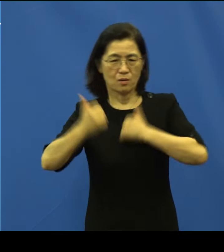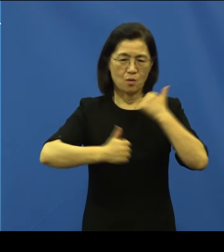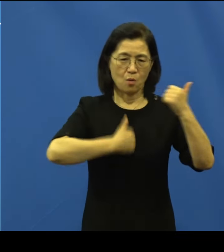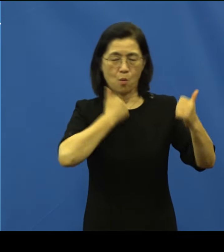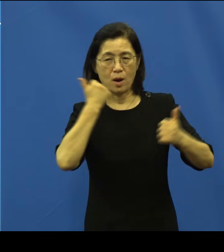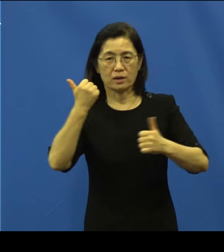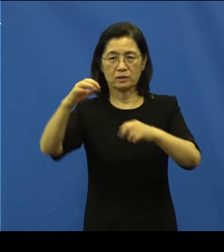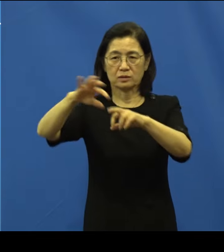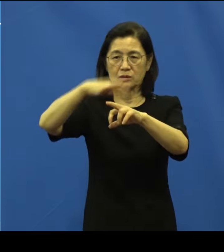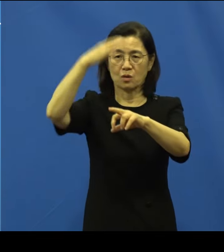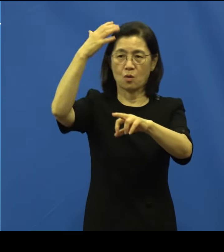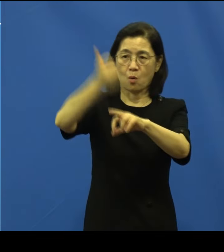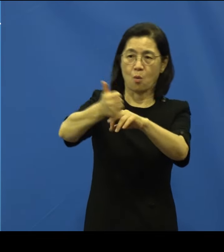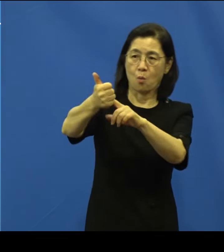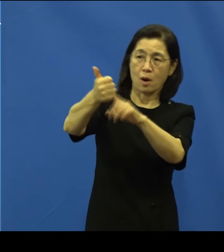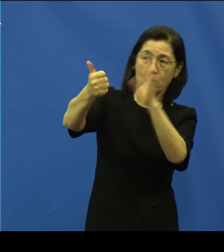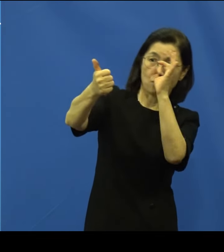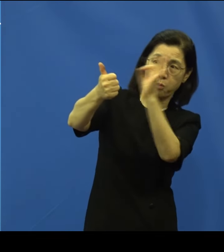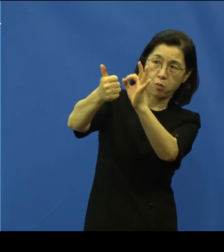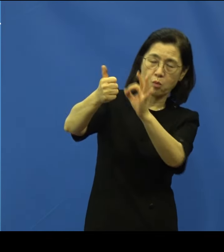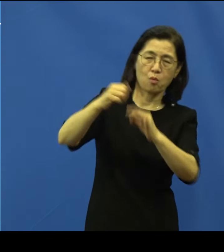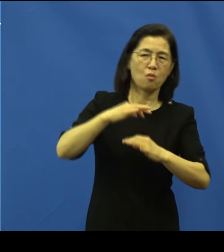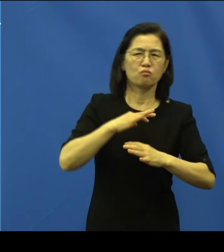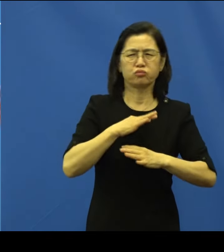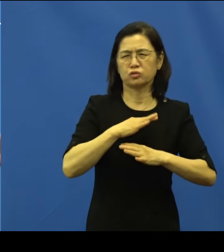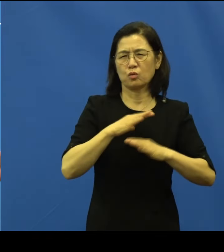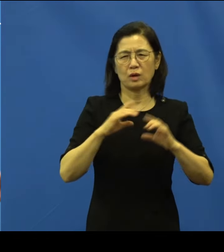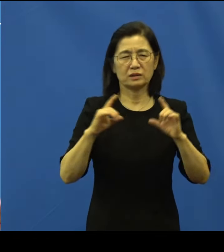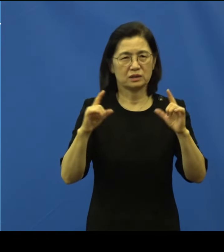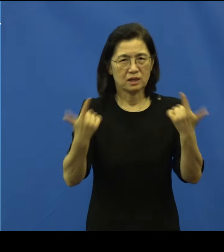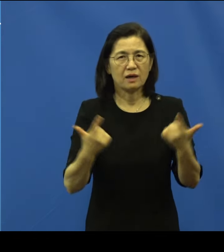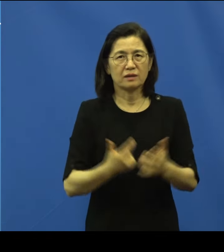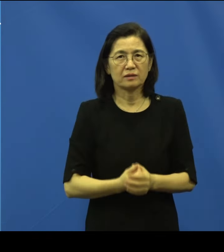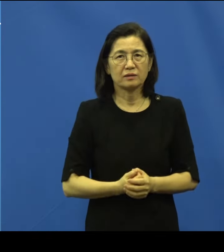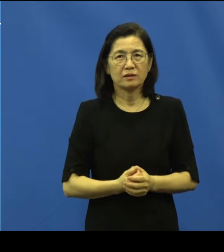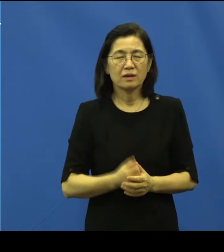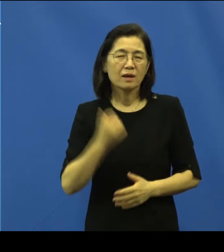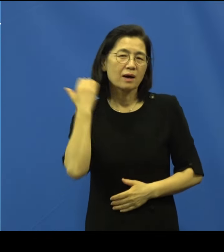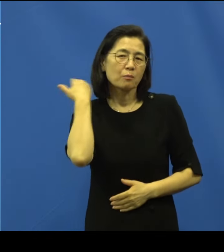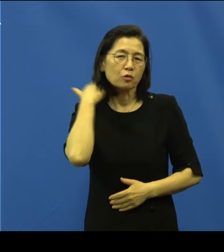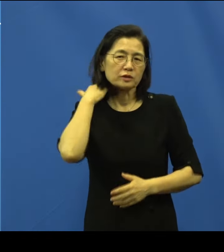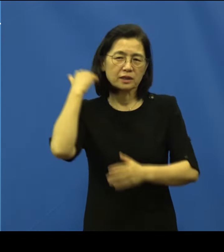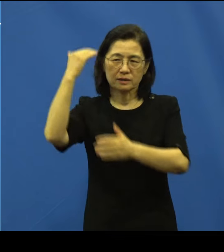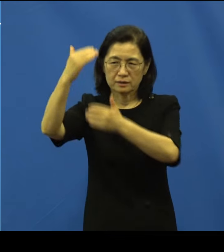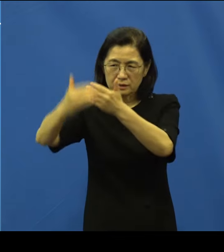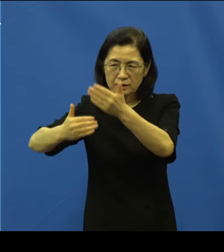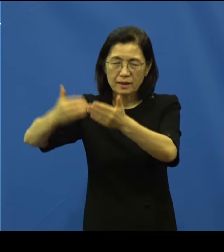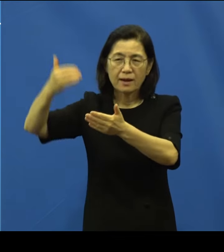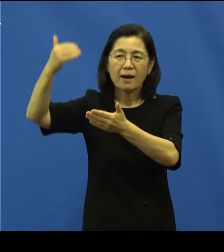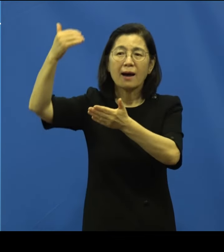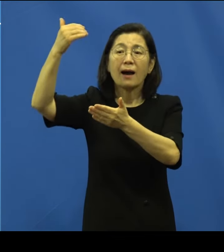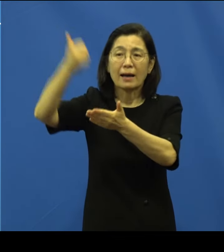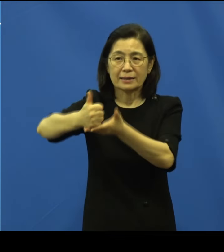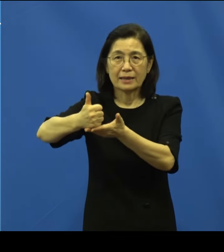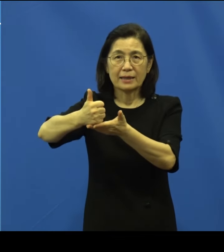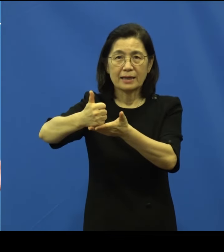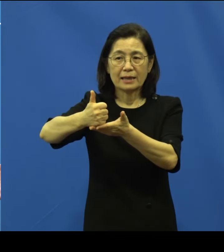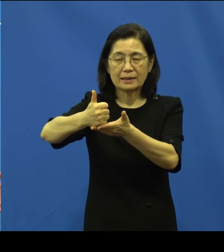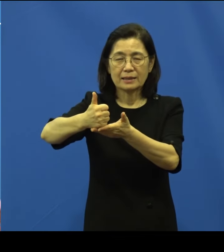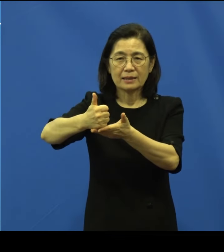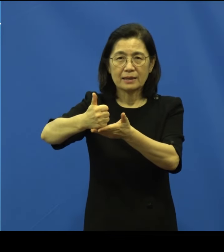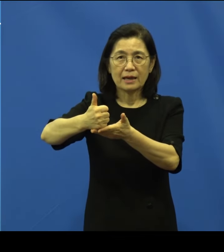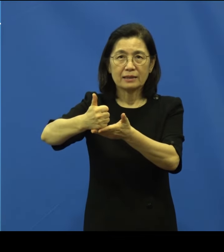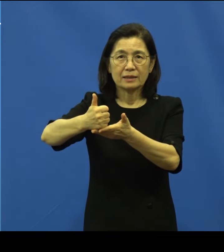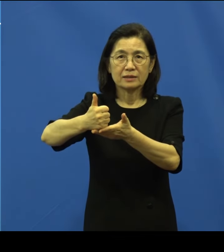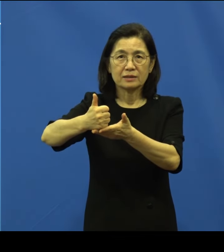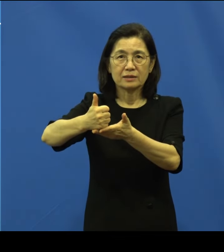바로를 무서워하지 않는 것은 그 보이는 것이 아니고 보이지 아니하시는 하나님을 보이는 모세보다